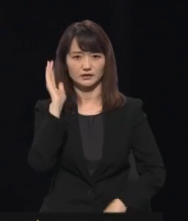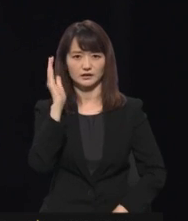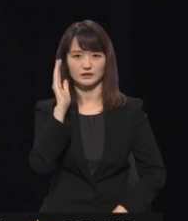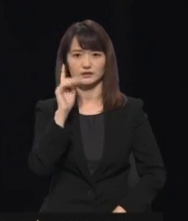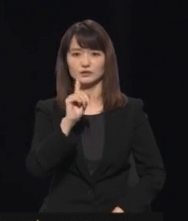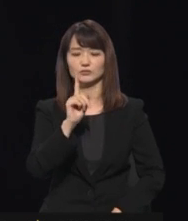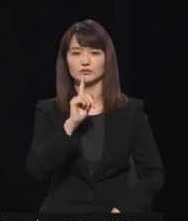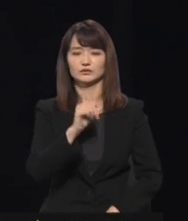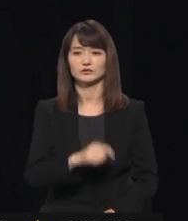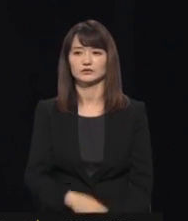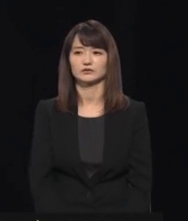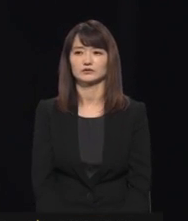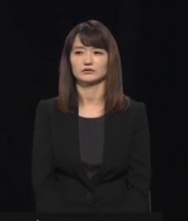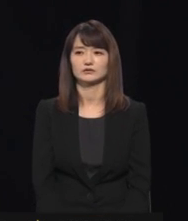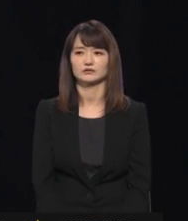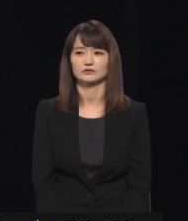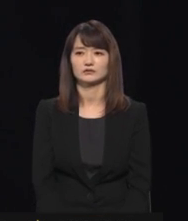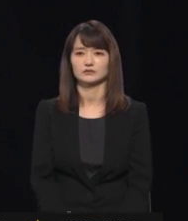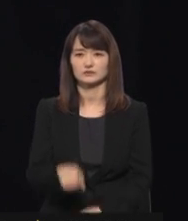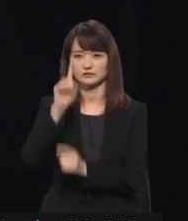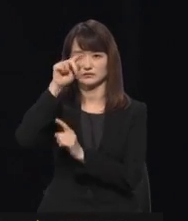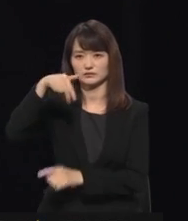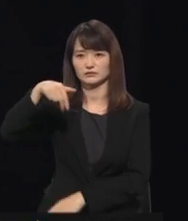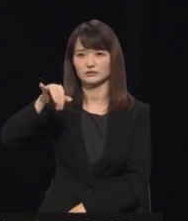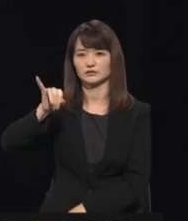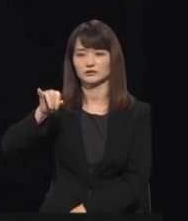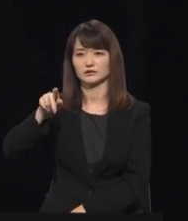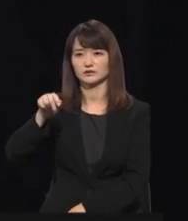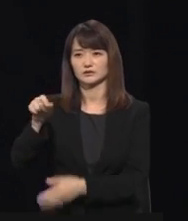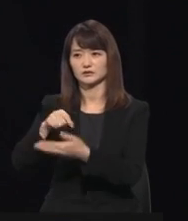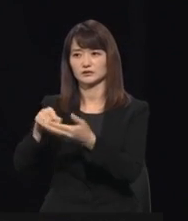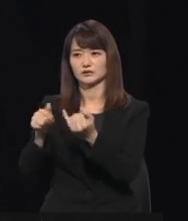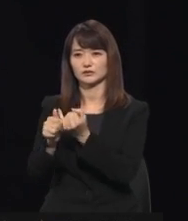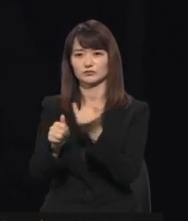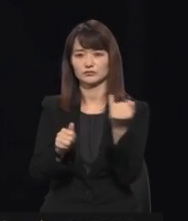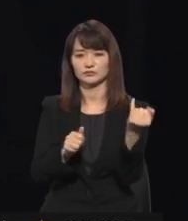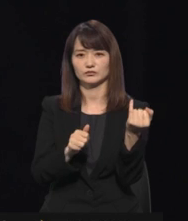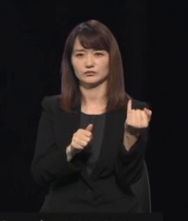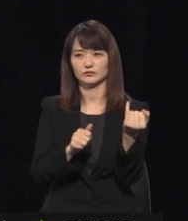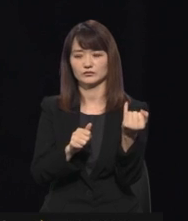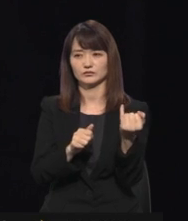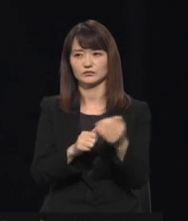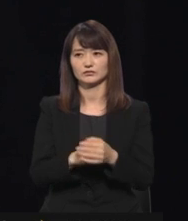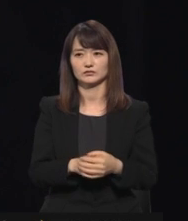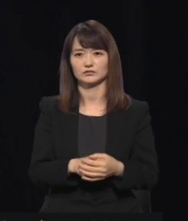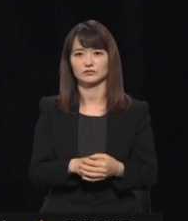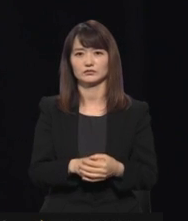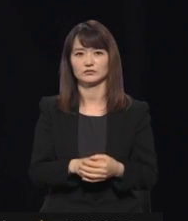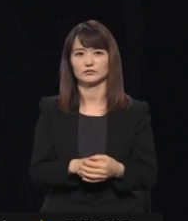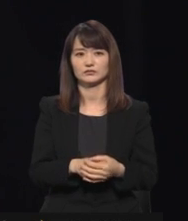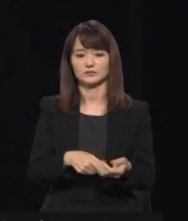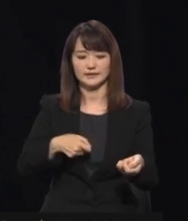했냐면 어 이지성 작가의 배우자 이자 지난번에 이 땅 1 차유람 당구선수 있지 않습니까 고